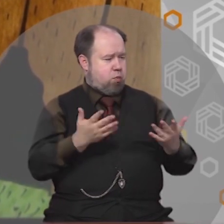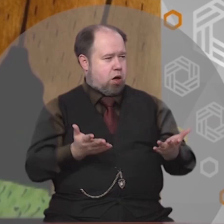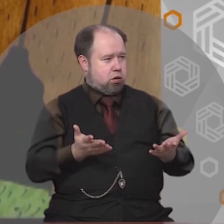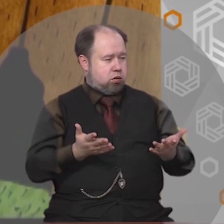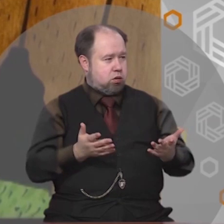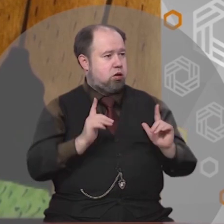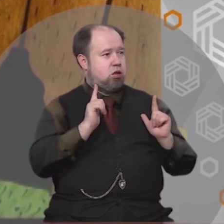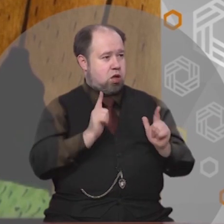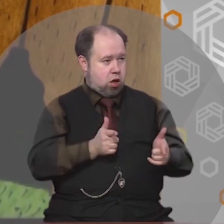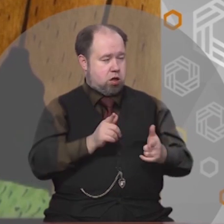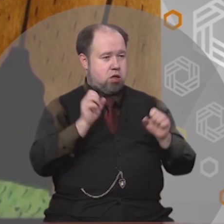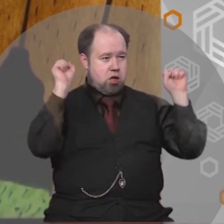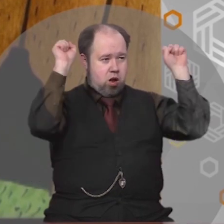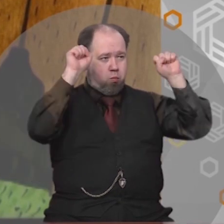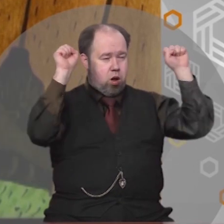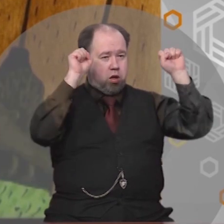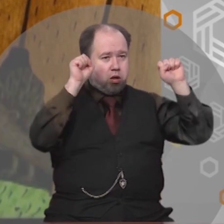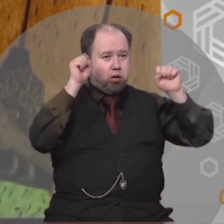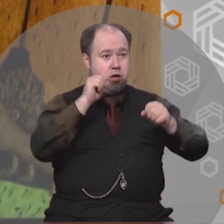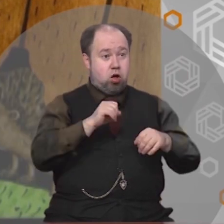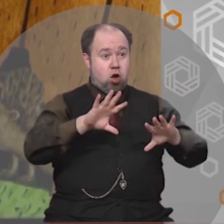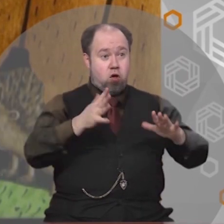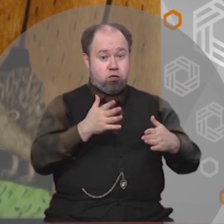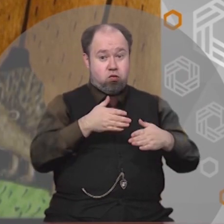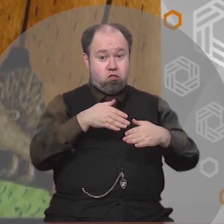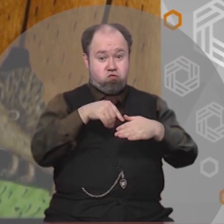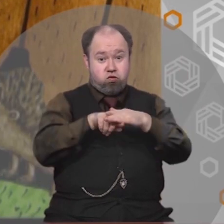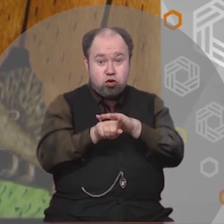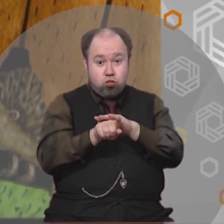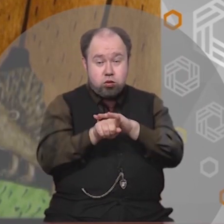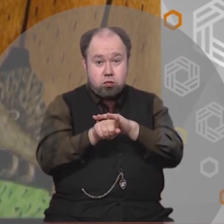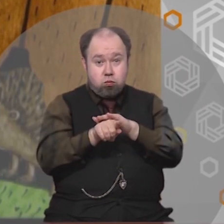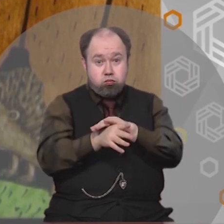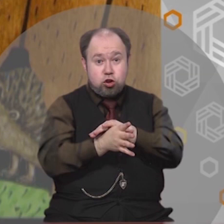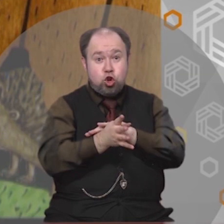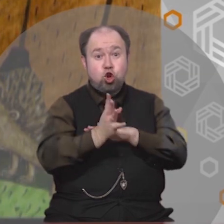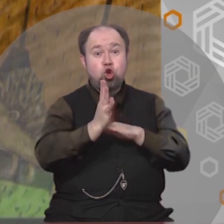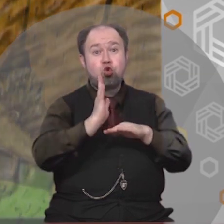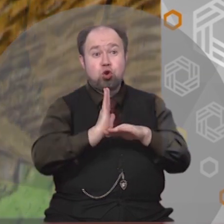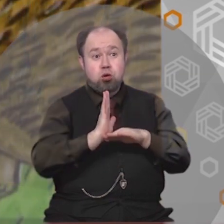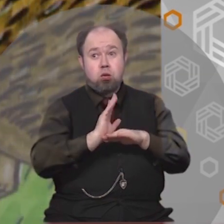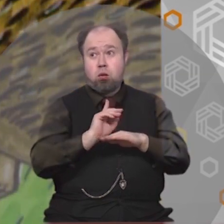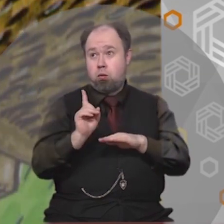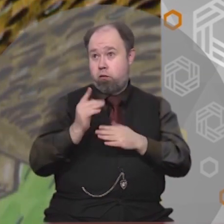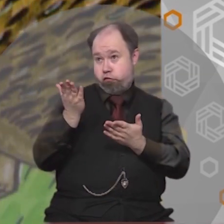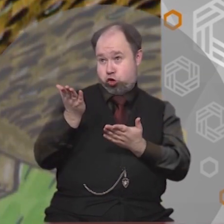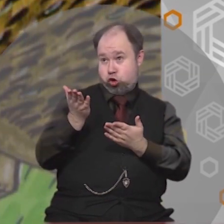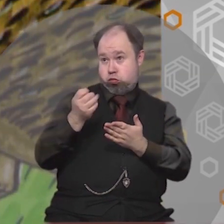«Безобразие!» согласился баран. Тут из лазейки вдруг высунулся ежик. «Вы